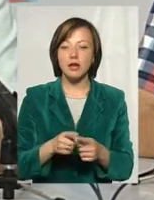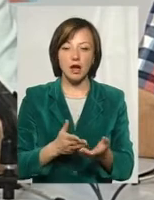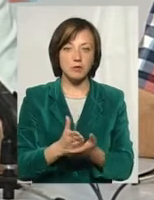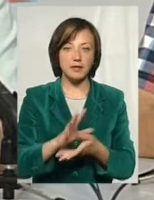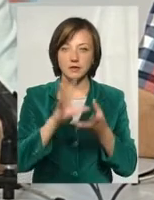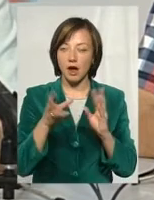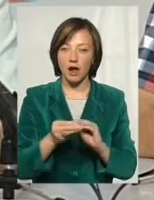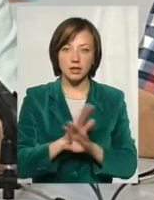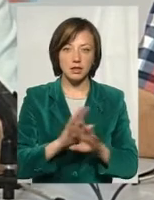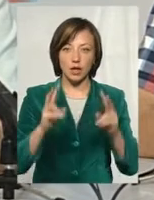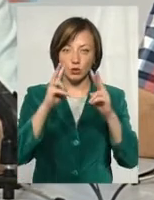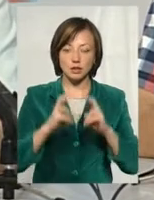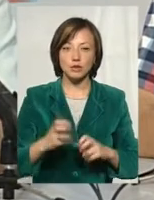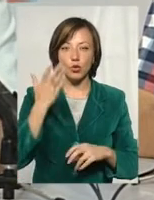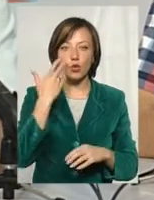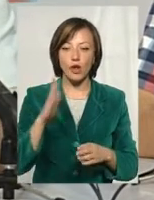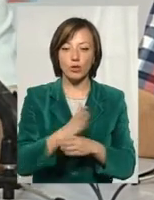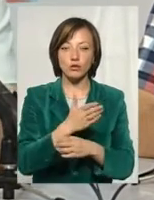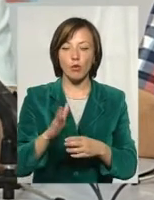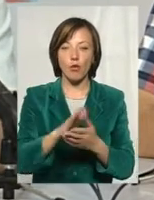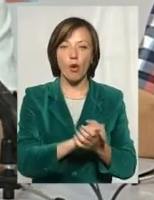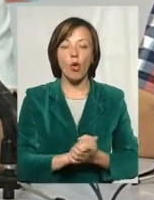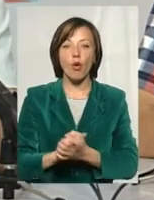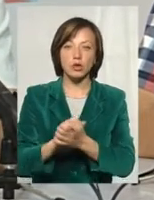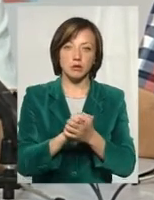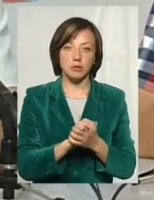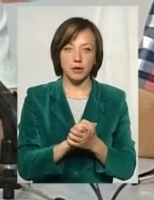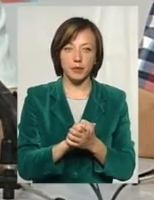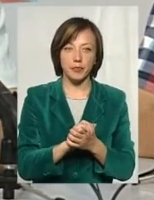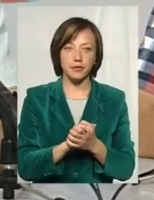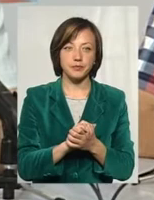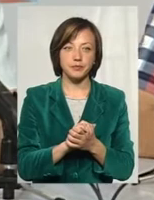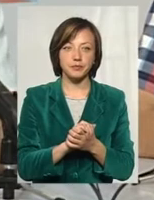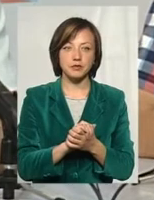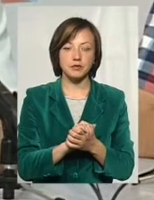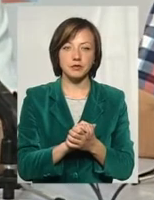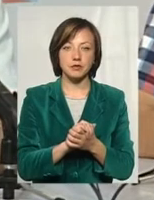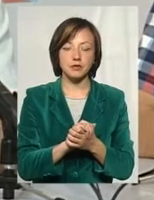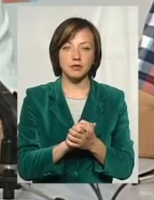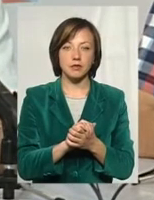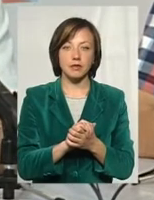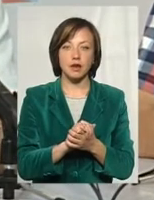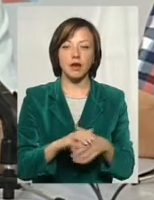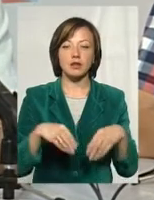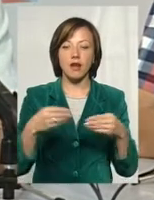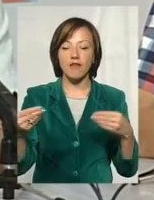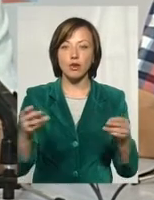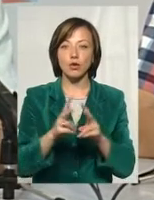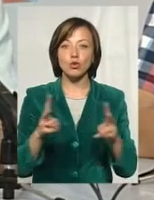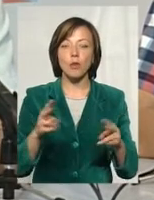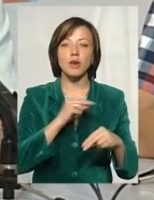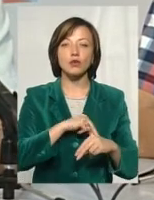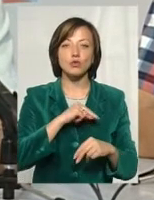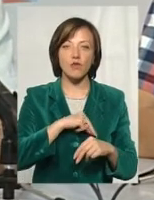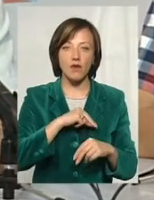досліджений. Ну, коли розформовувалися колгоспи і радгоспи тоді, то віддавалися тим, хто